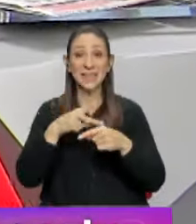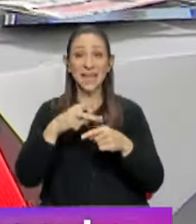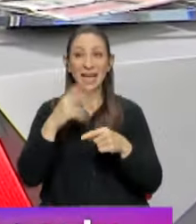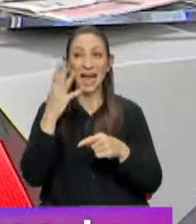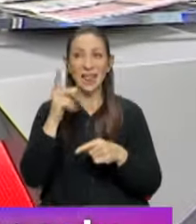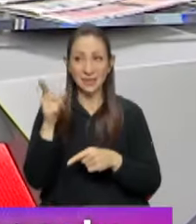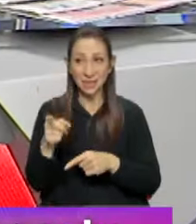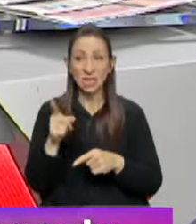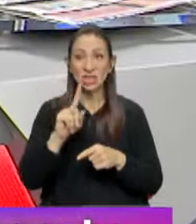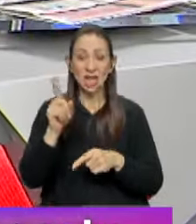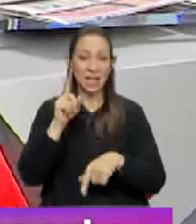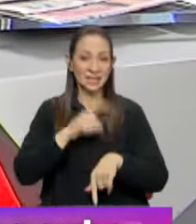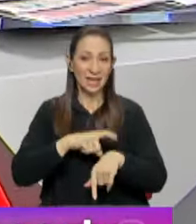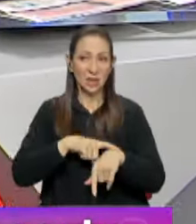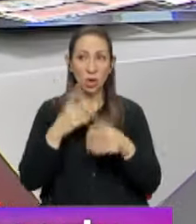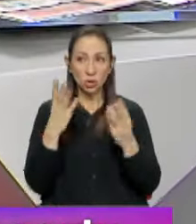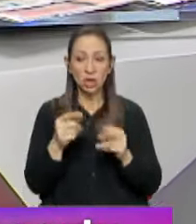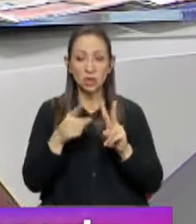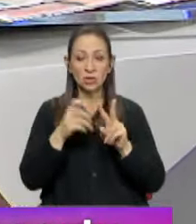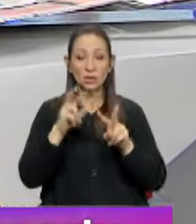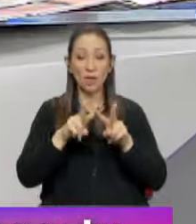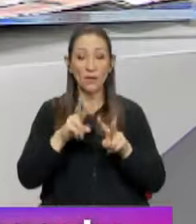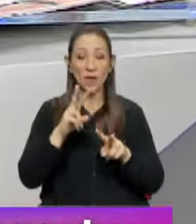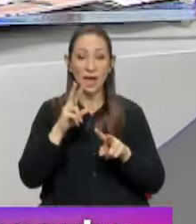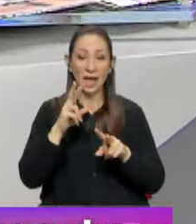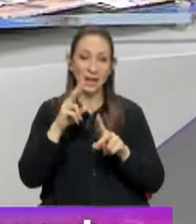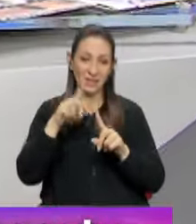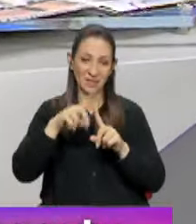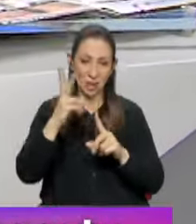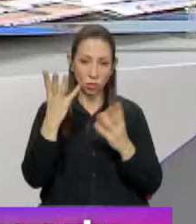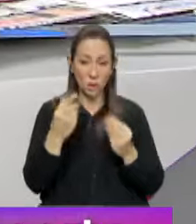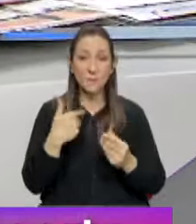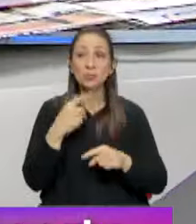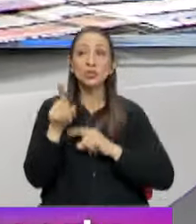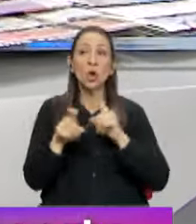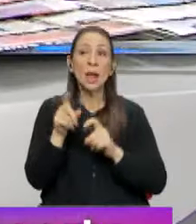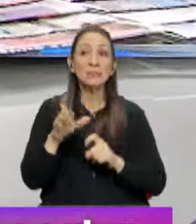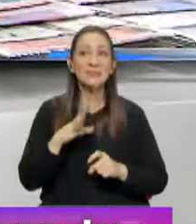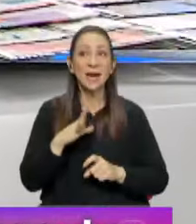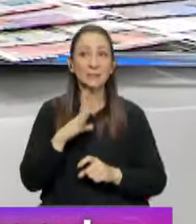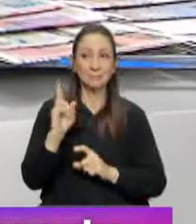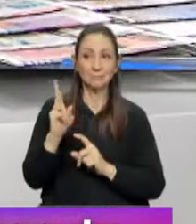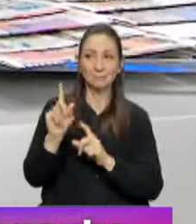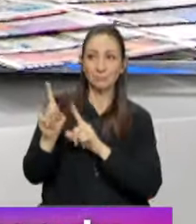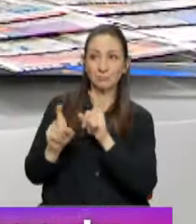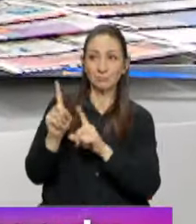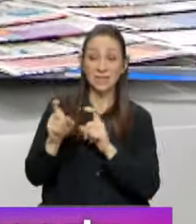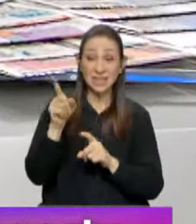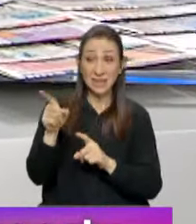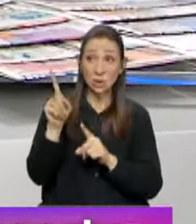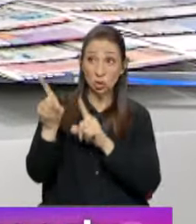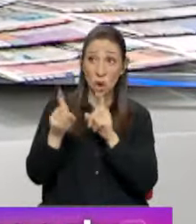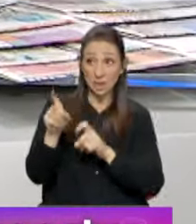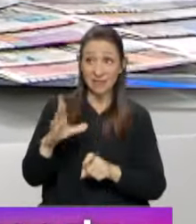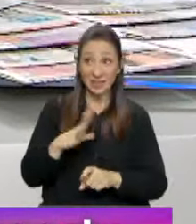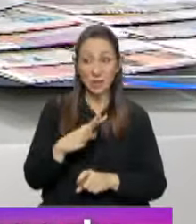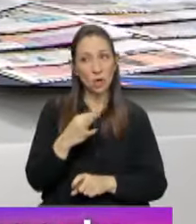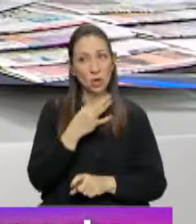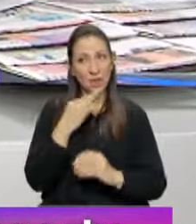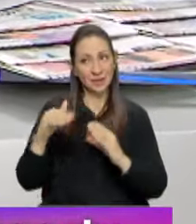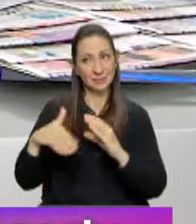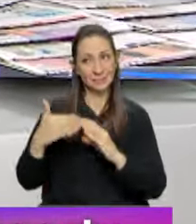Karalar Çalar Saat'te olacak, NAV ekranlarında olacak. Bizim sorularımız var, kendisine yönelteceğiz. Sizin de sorularınız varsa